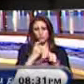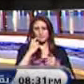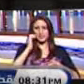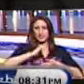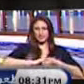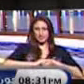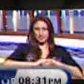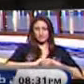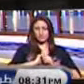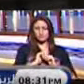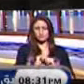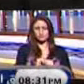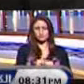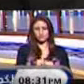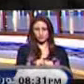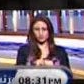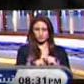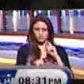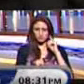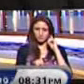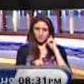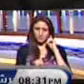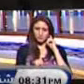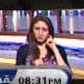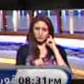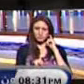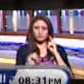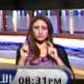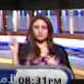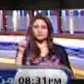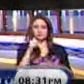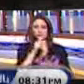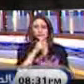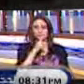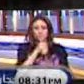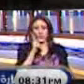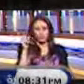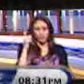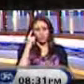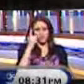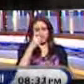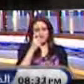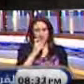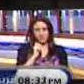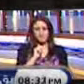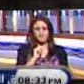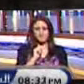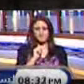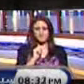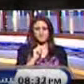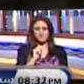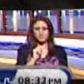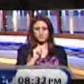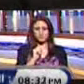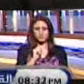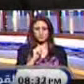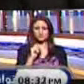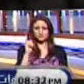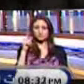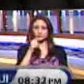وأحكام الدستور. طيب دكتور فؤاد، خليني بقى أنا عايز أختصر اللي سيادتك قلته وألخصه زي ما أنا ما فهمته عشان المشاهد الكريم برضو يستوعبه.